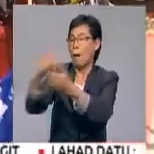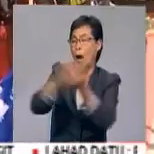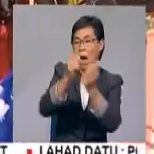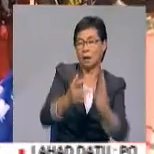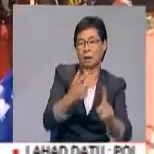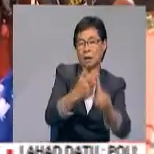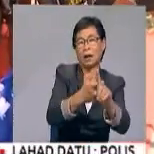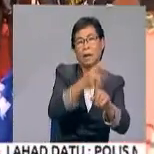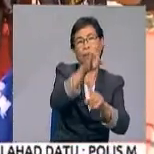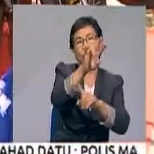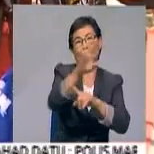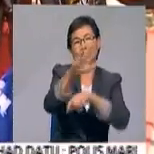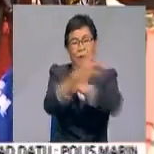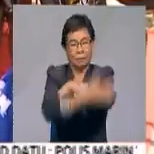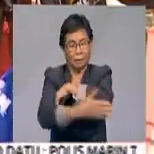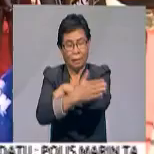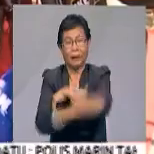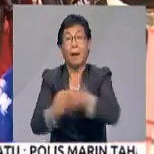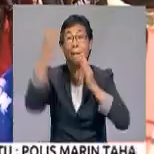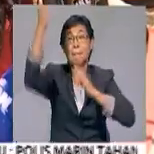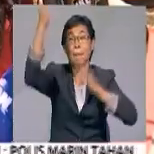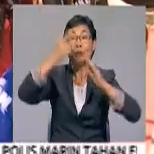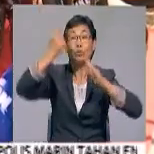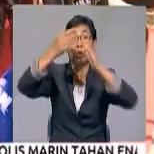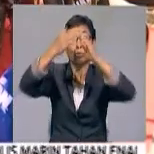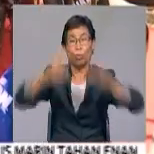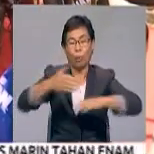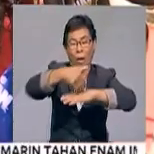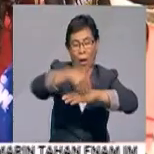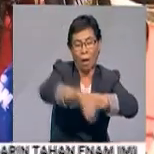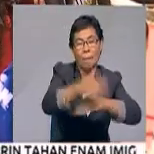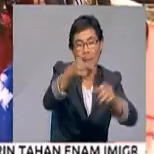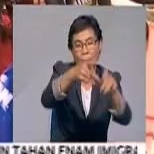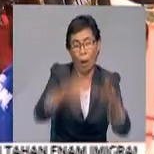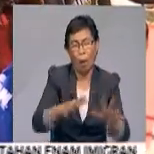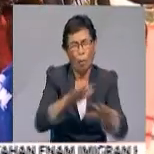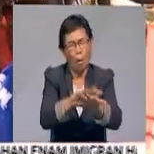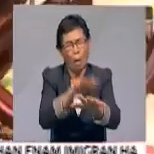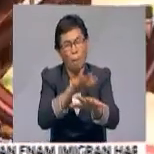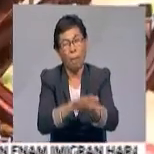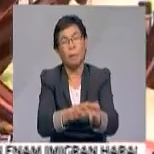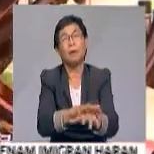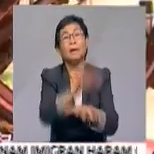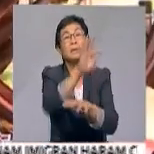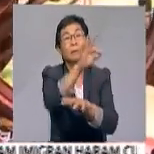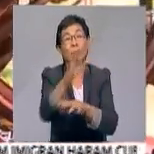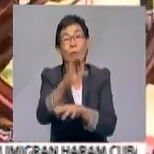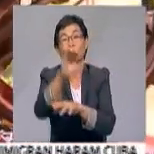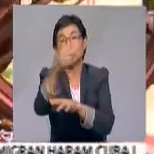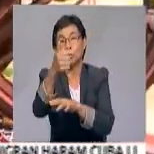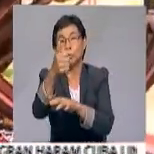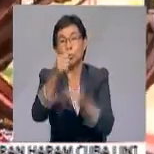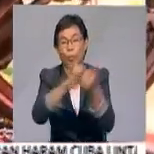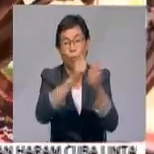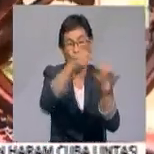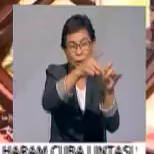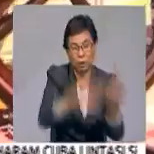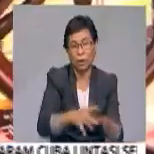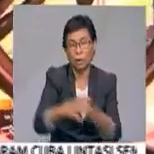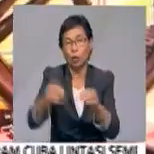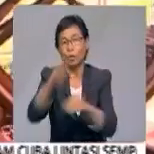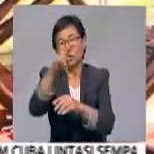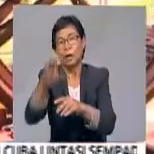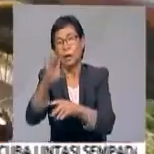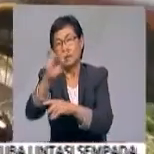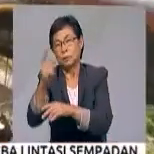dari 73 negara. Malaysia selaku tuan rumah menghantar peserta teramai iaitu 910, diikuti Jepun